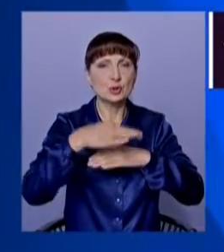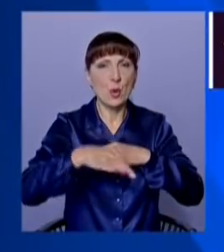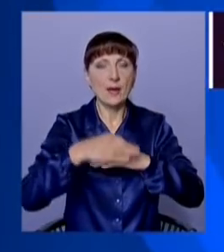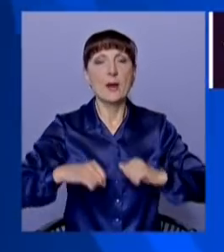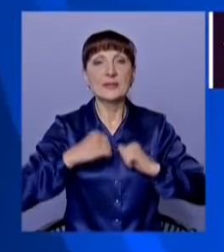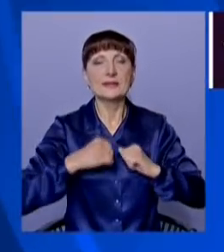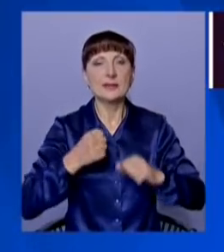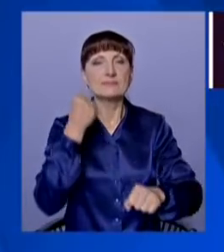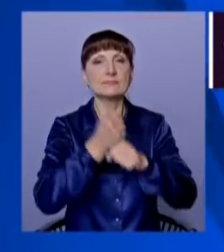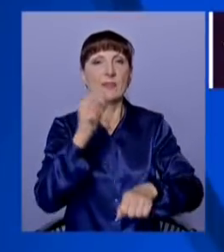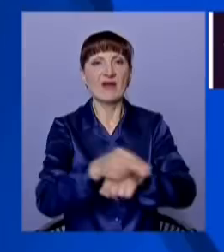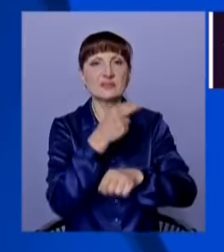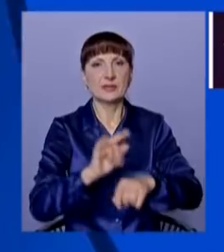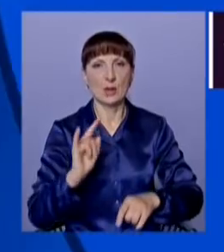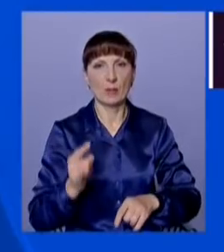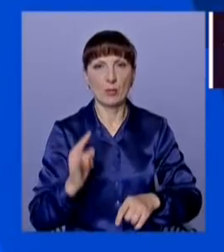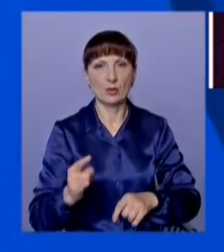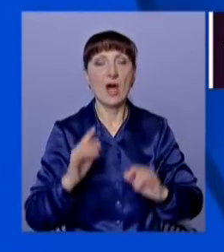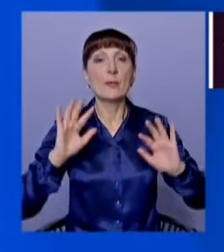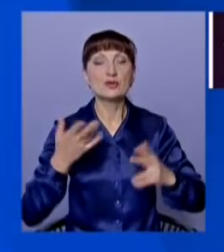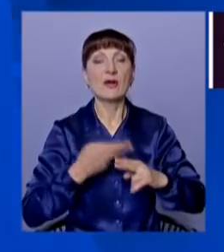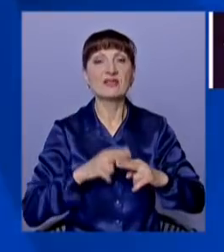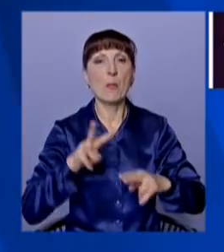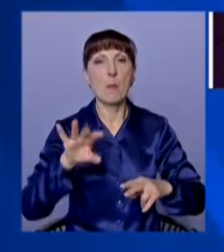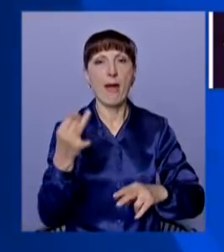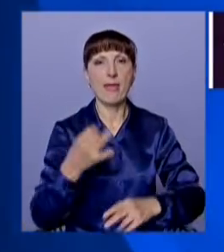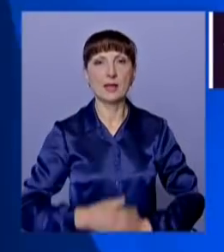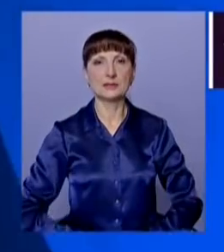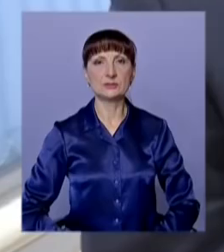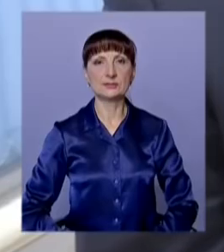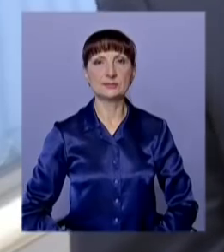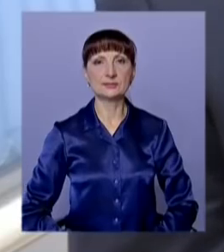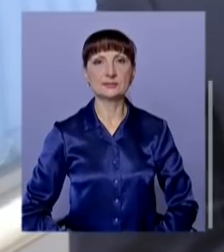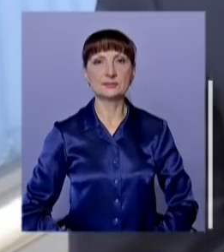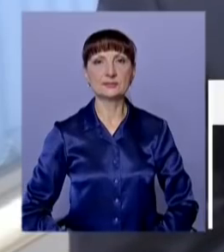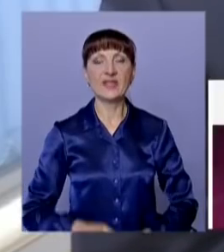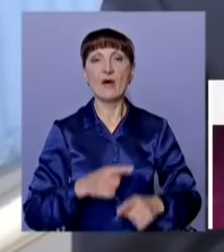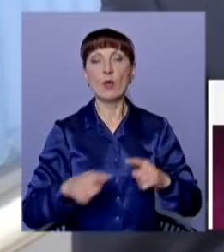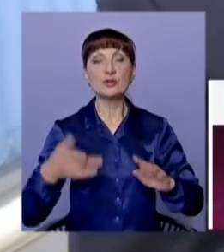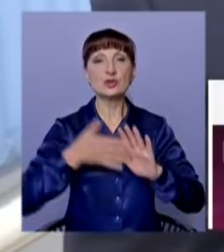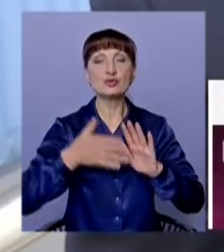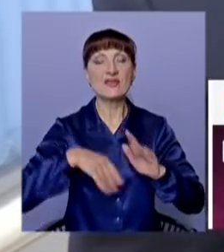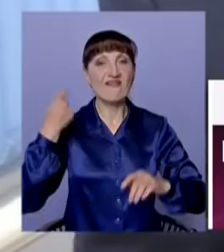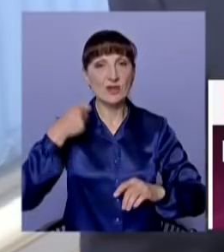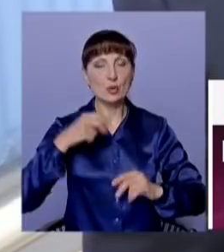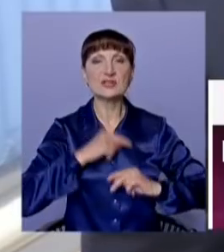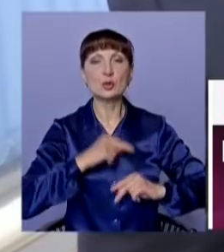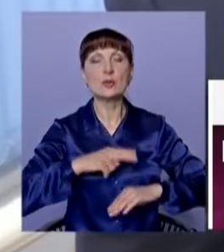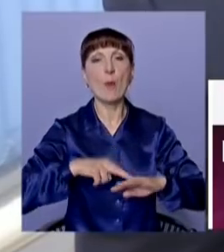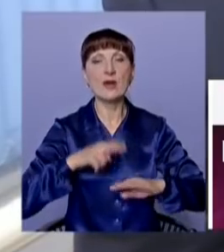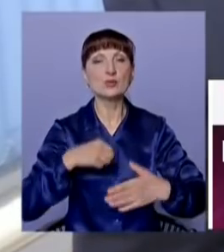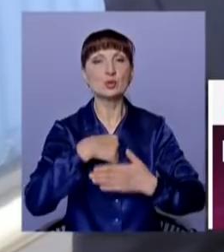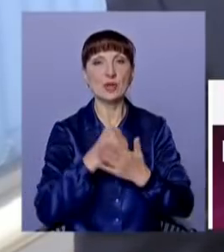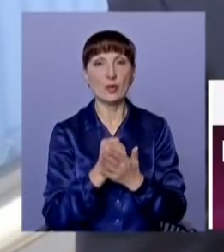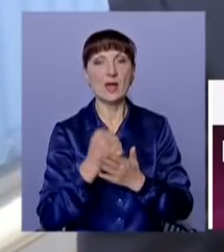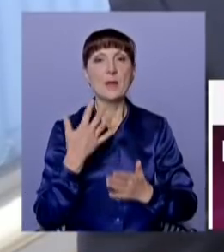пыталась дисциплинировать ребенка а произошло все это в мае ходе изучения в виде сотрудникам полиции установлено